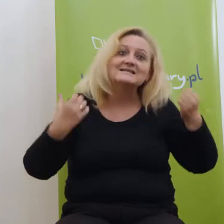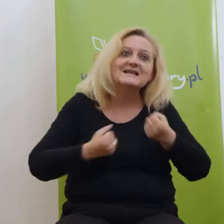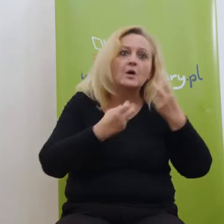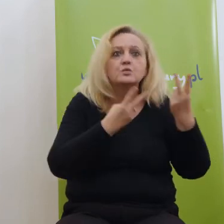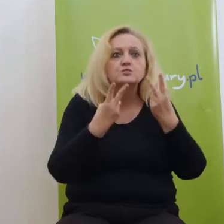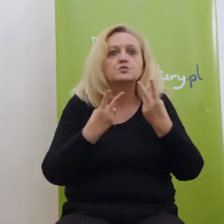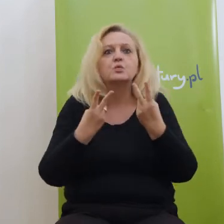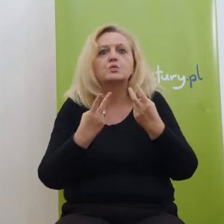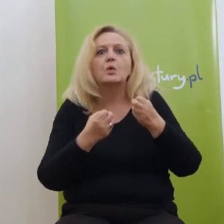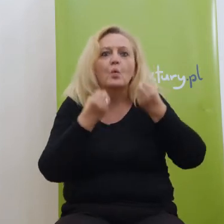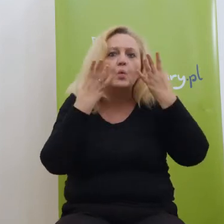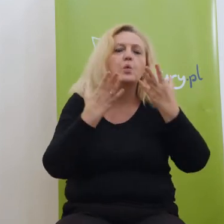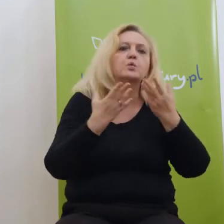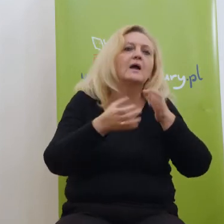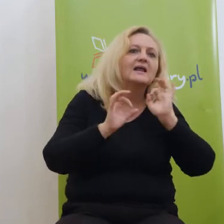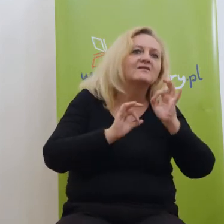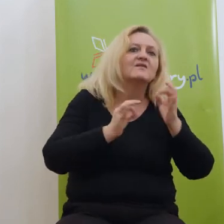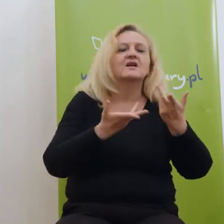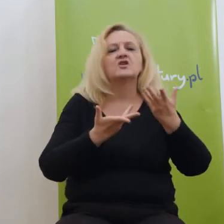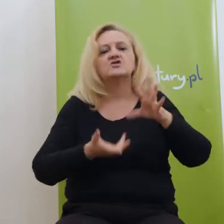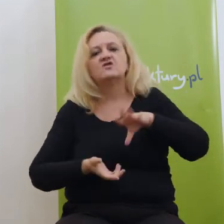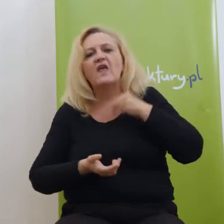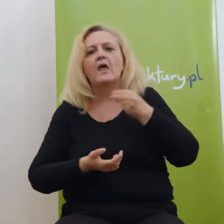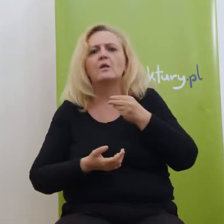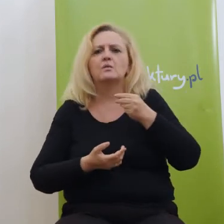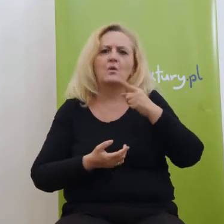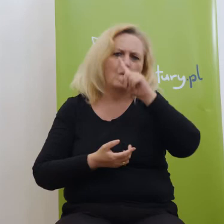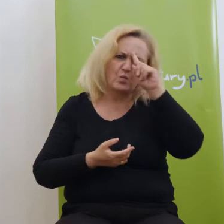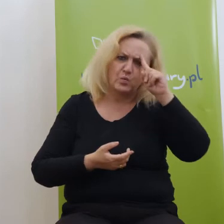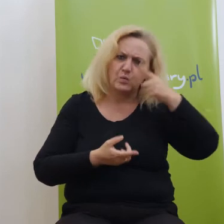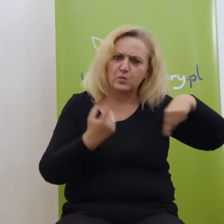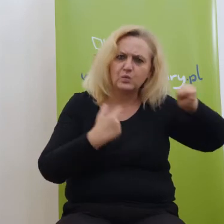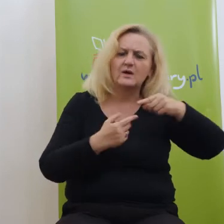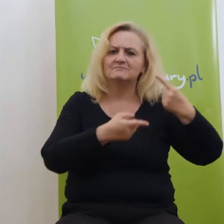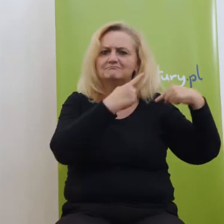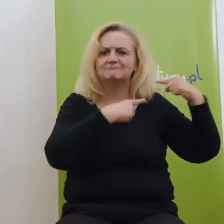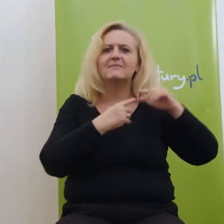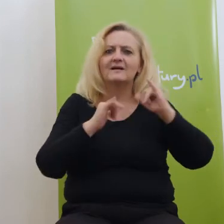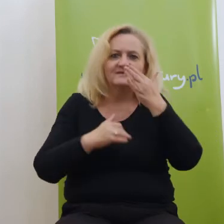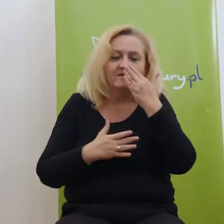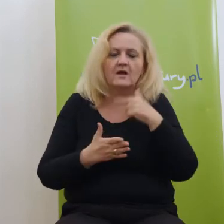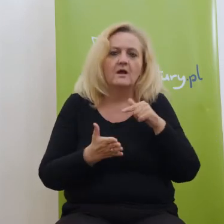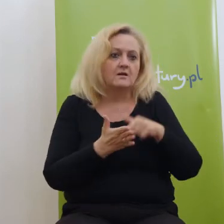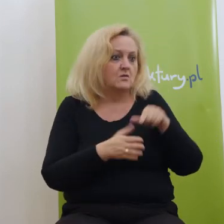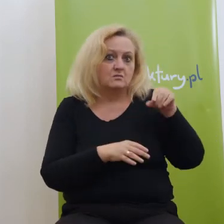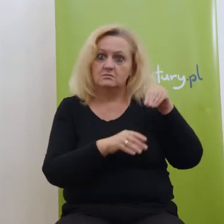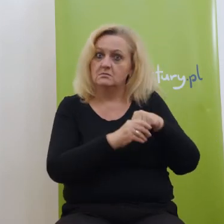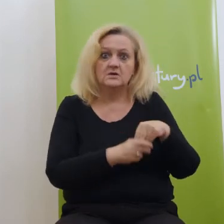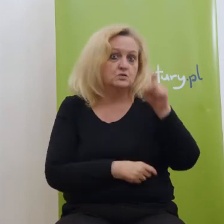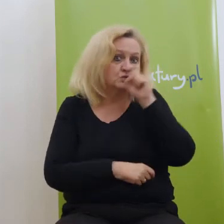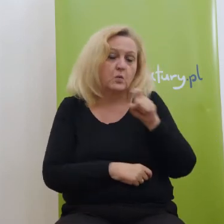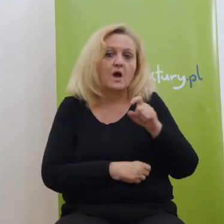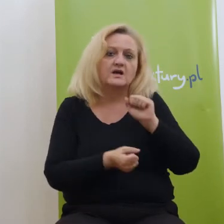różnych źródłach, w różnych kulturach, w jakichś śpiewkach ludowych, bo on jest zły, on robi człowiekowi